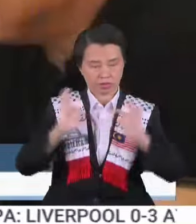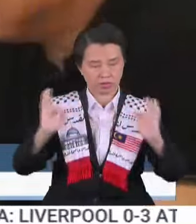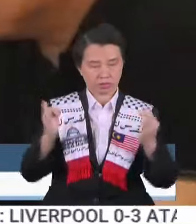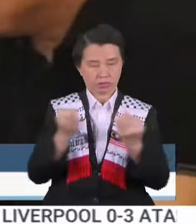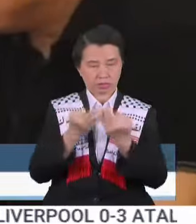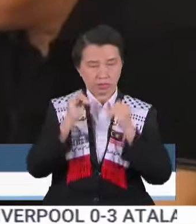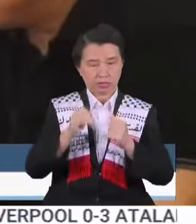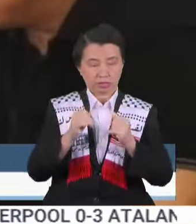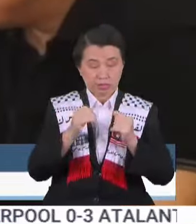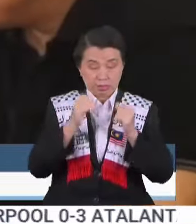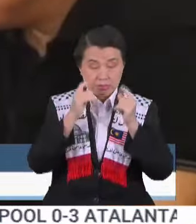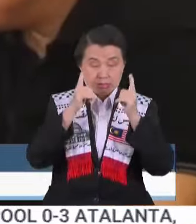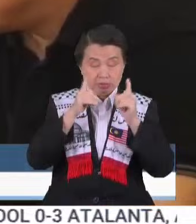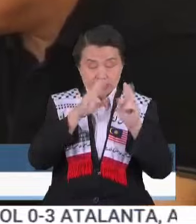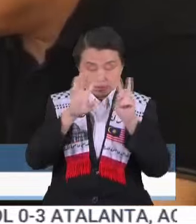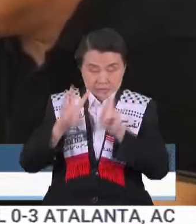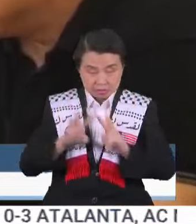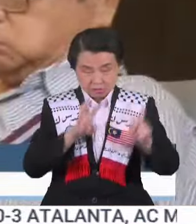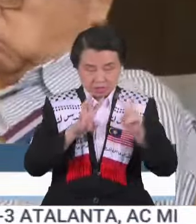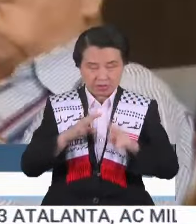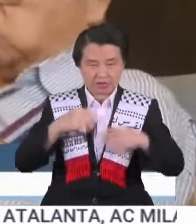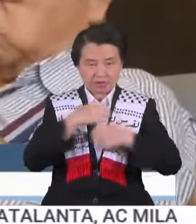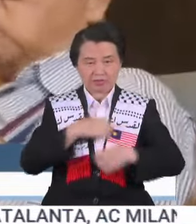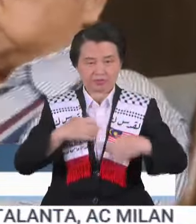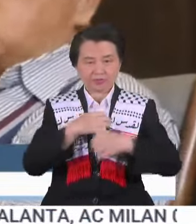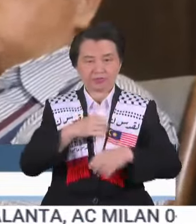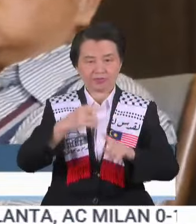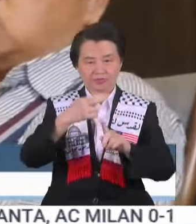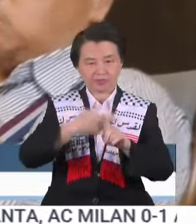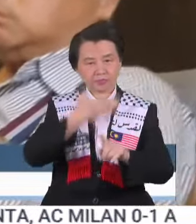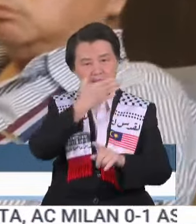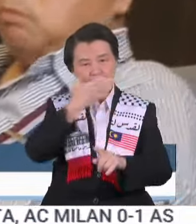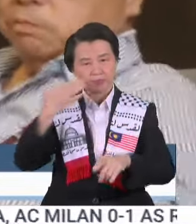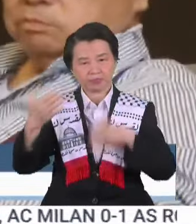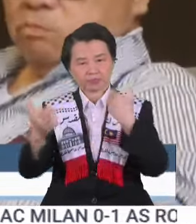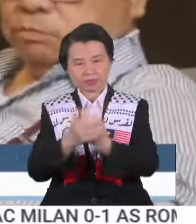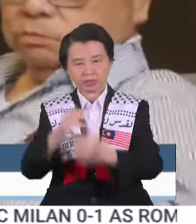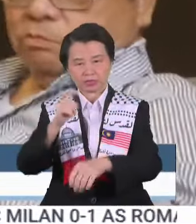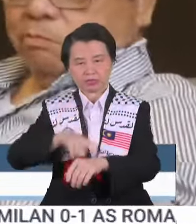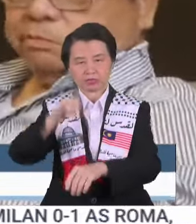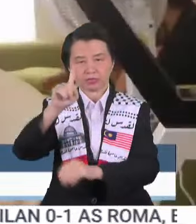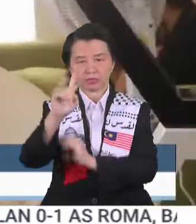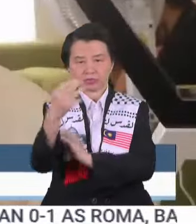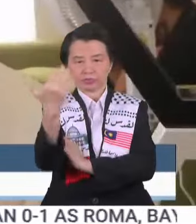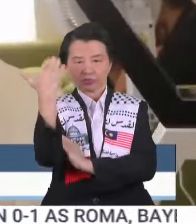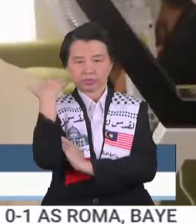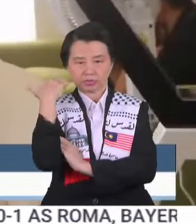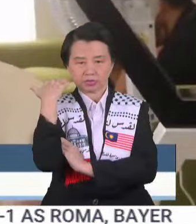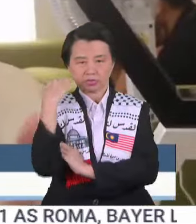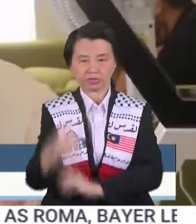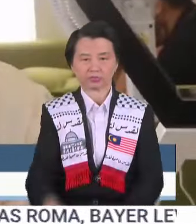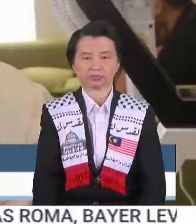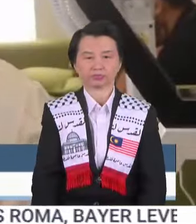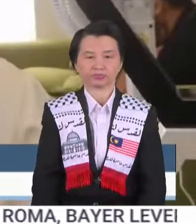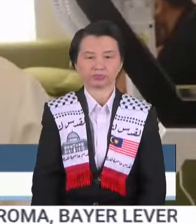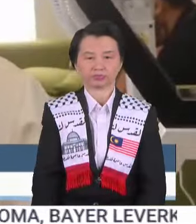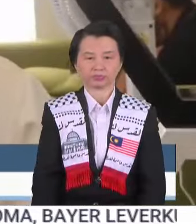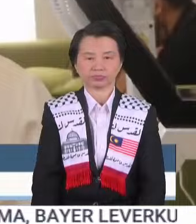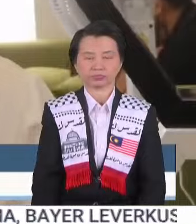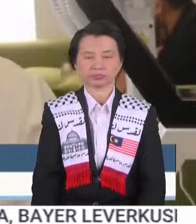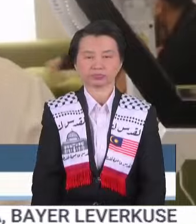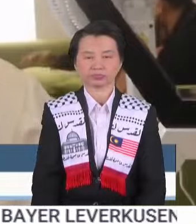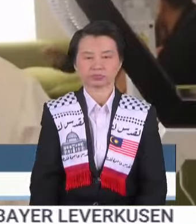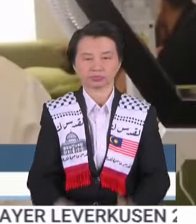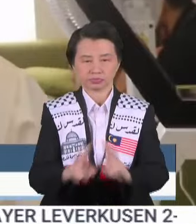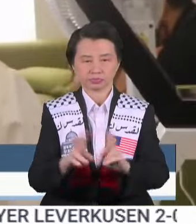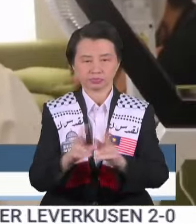sanggup bersengkang mata menikmati malam kemenangan Ramadan sehingga pukul 1 pagi. Ada kampung, bisa kampung nombor 5.